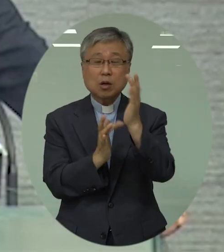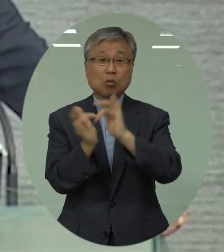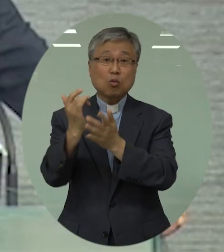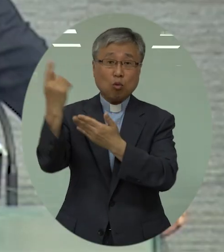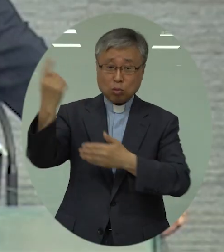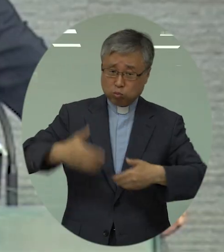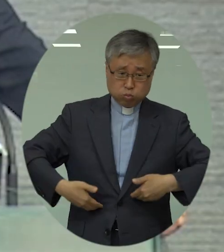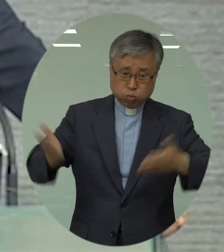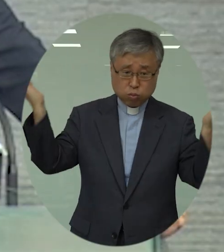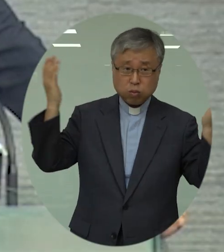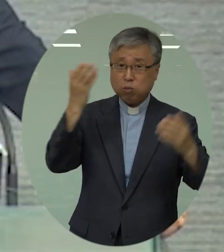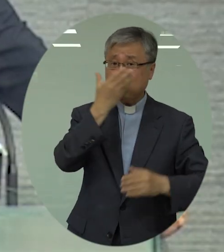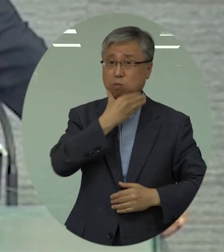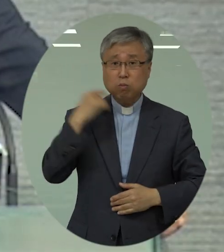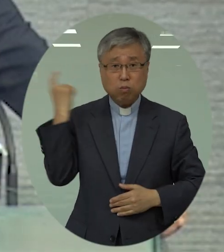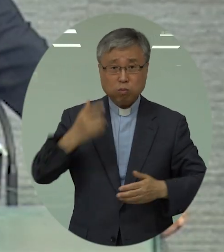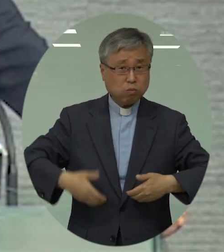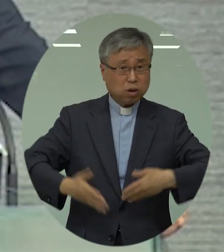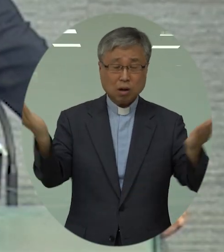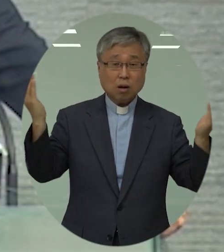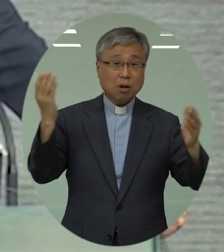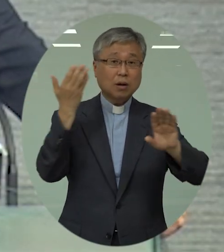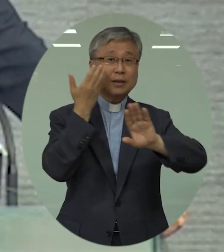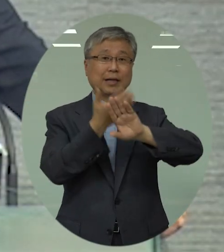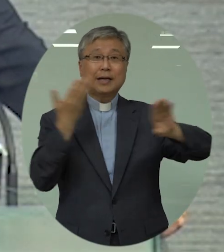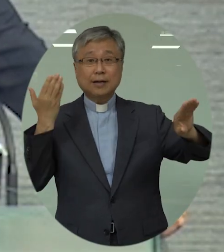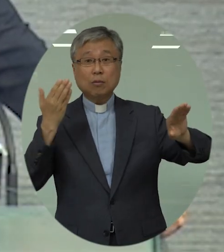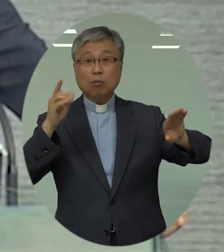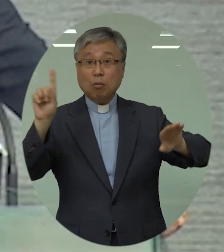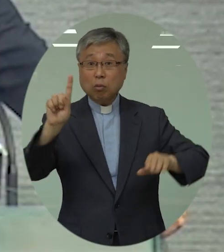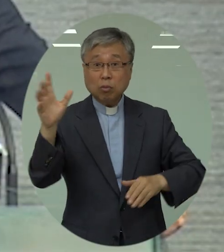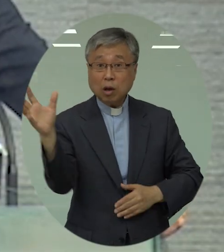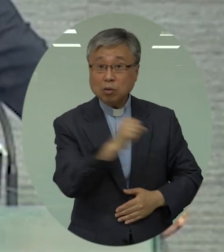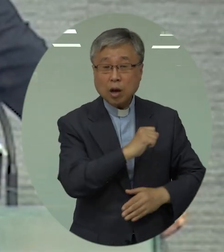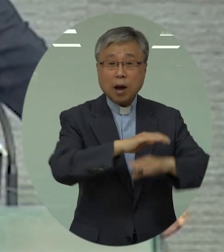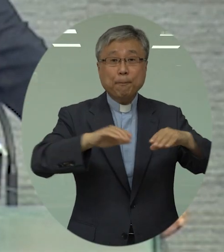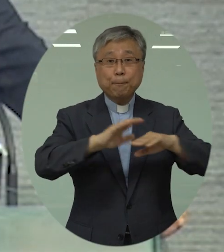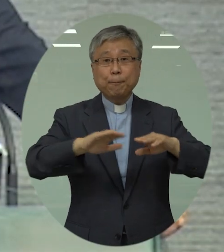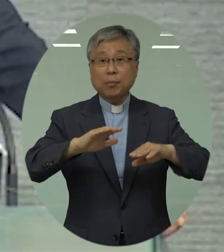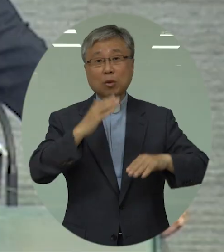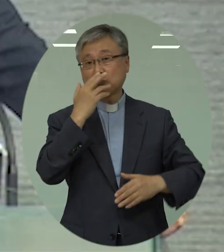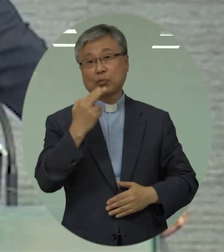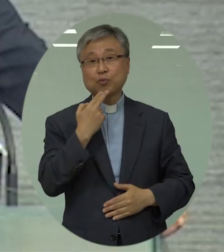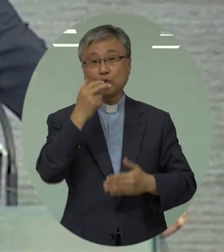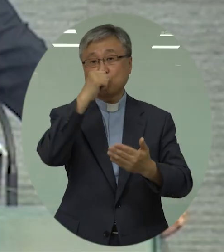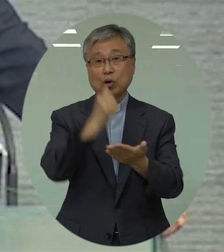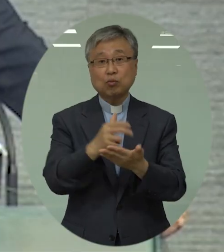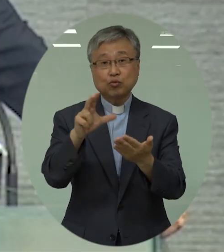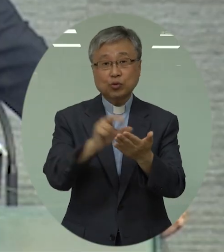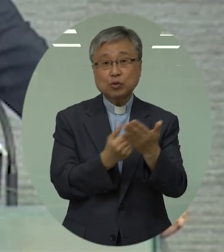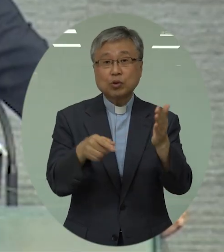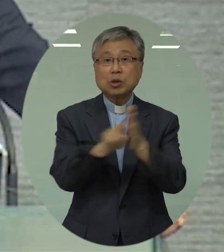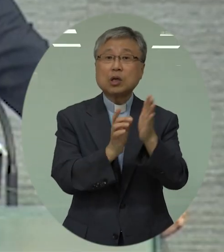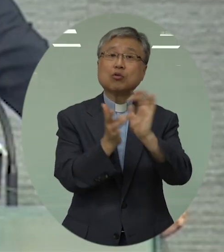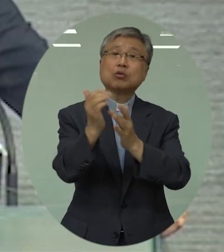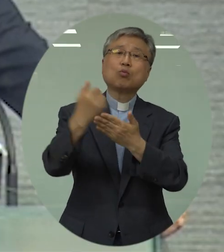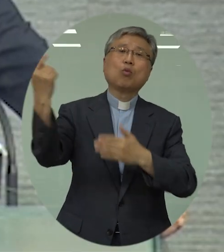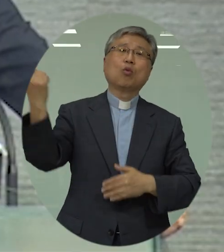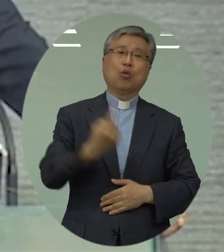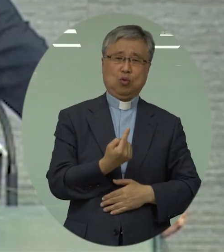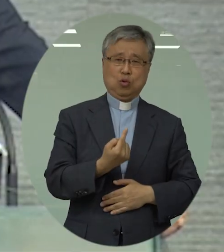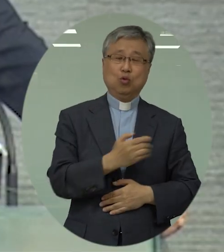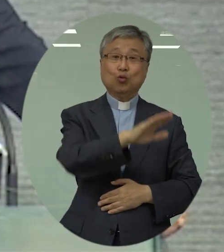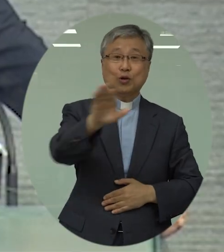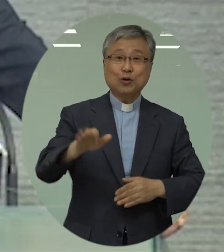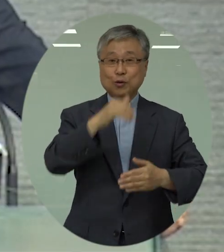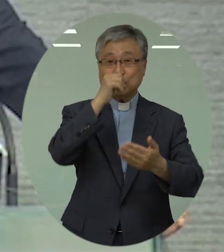필요가 없고 복음이 필요 없어요. 다른 어떤 것으로도 해결될 수 없는 죄 문제를 위해서 예수님이 오셨고 우리의